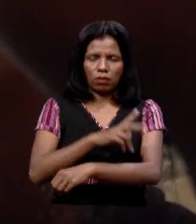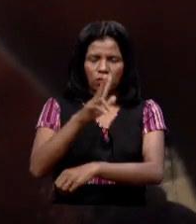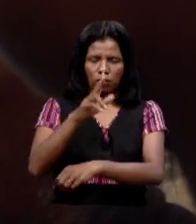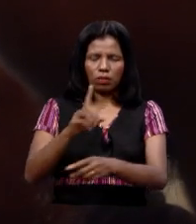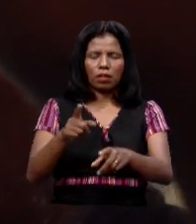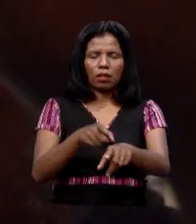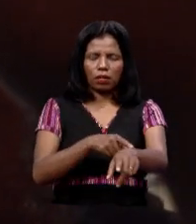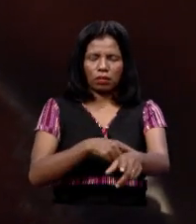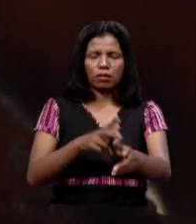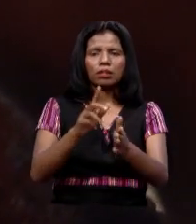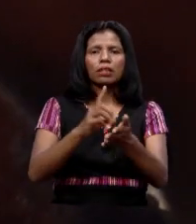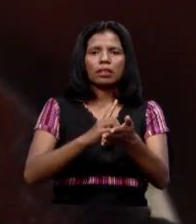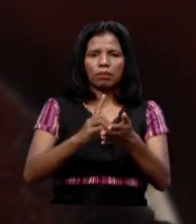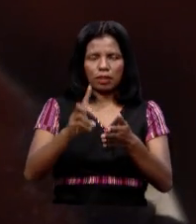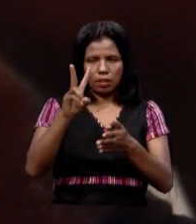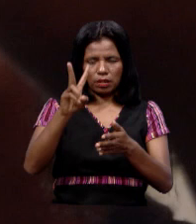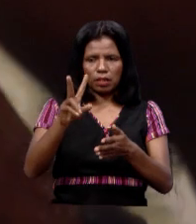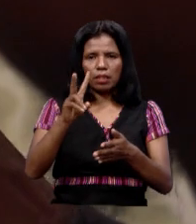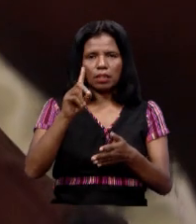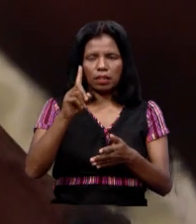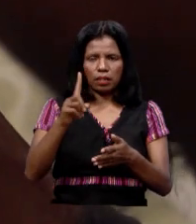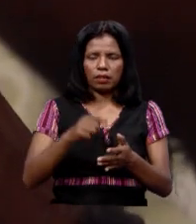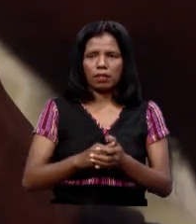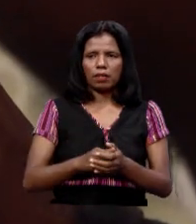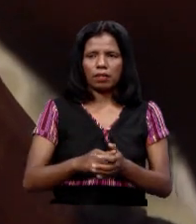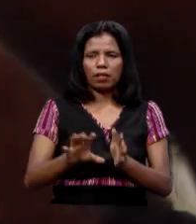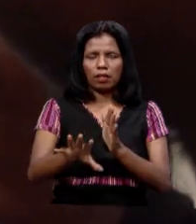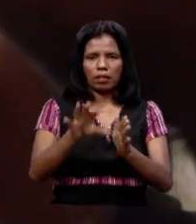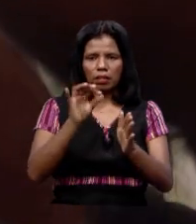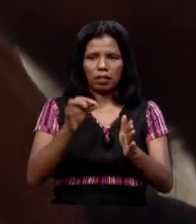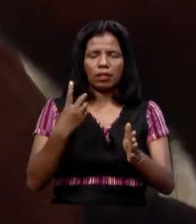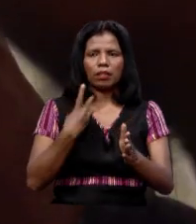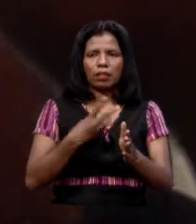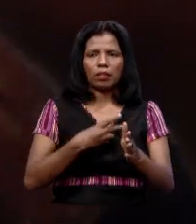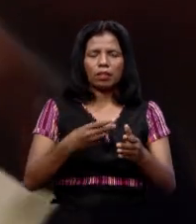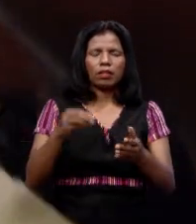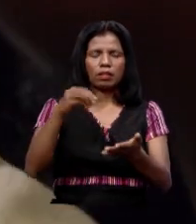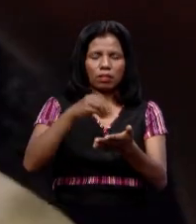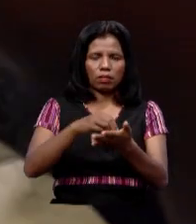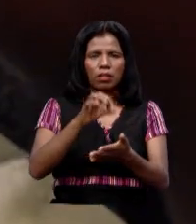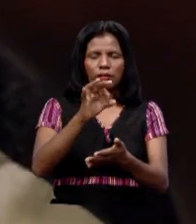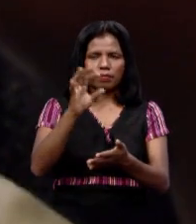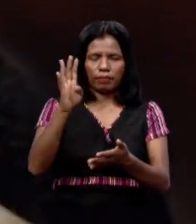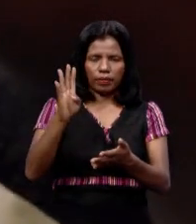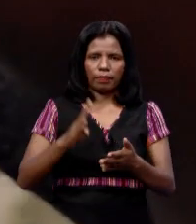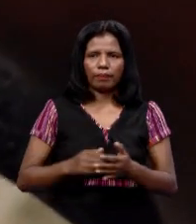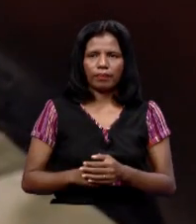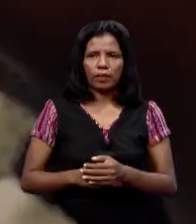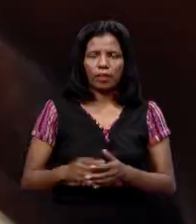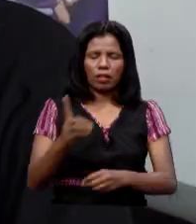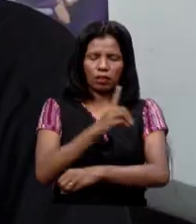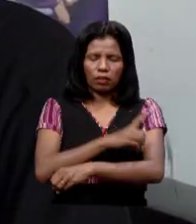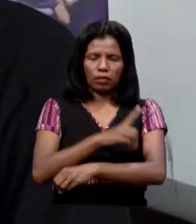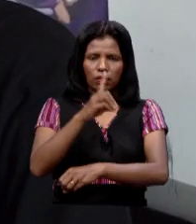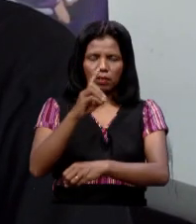semana ida laisli lorong tolu ia ida orderan ne atau hetan ne tergantung ba ita fahia media sosial. Ia lorong ida ne bele hetan to